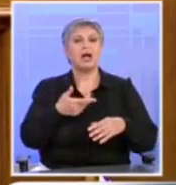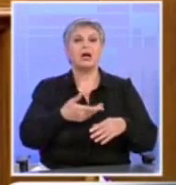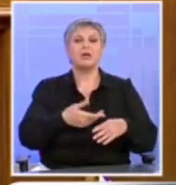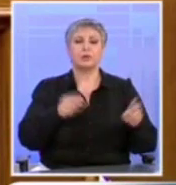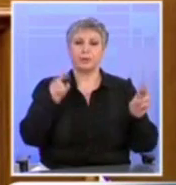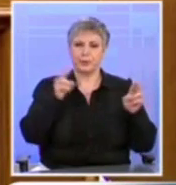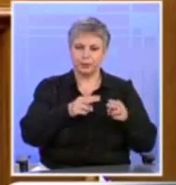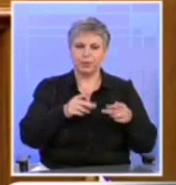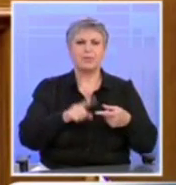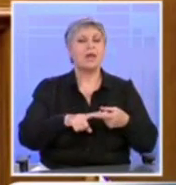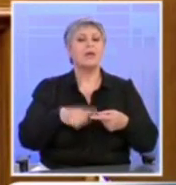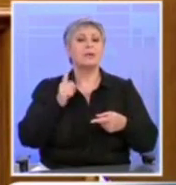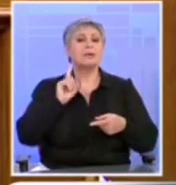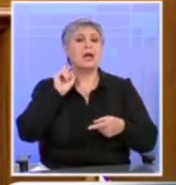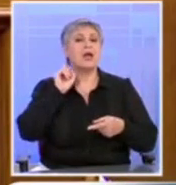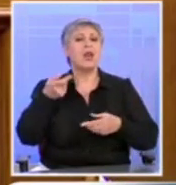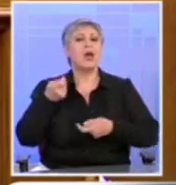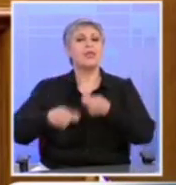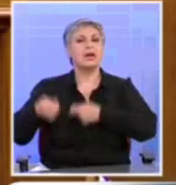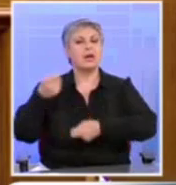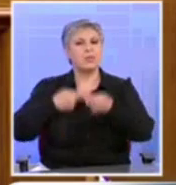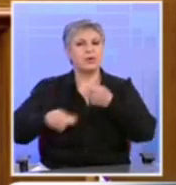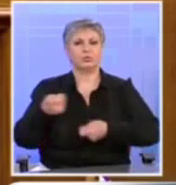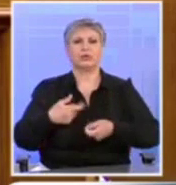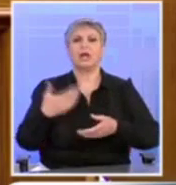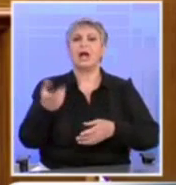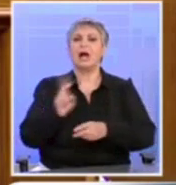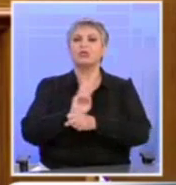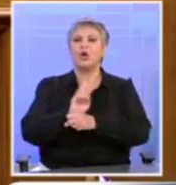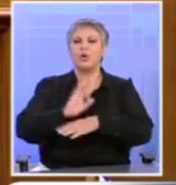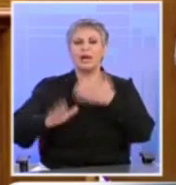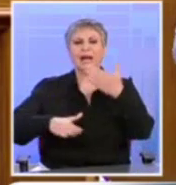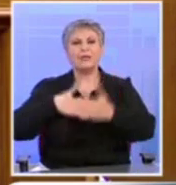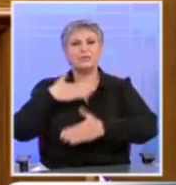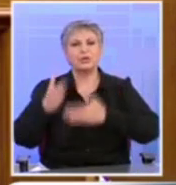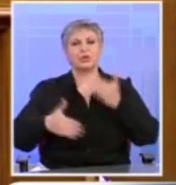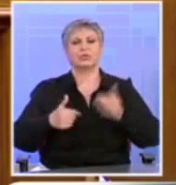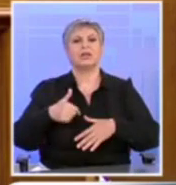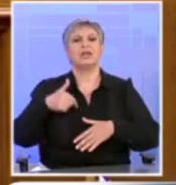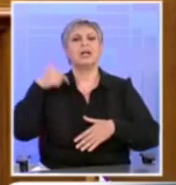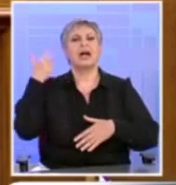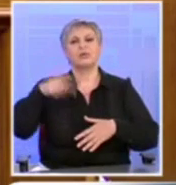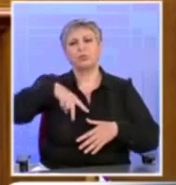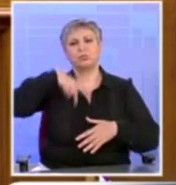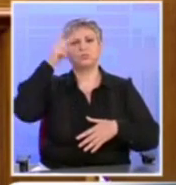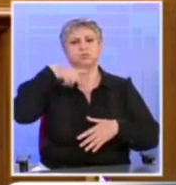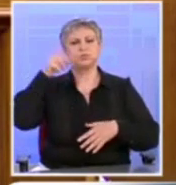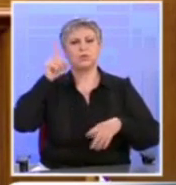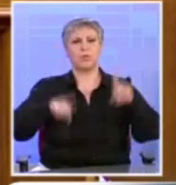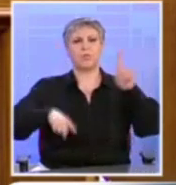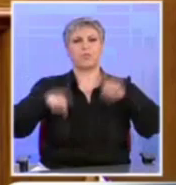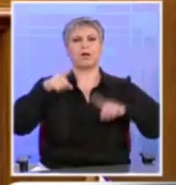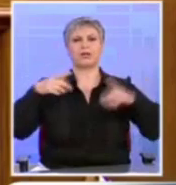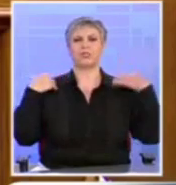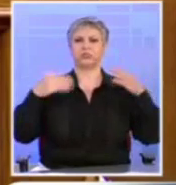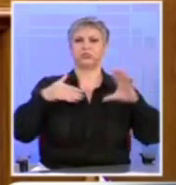φτιάξουμε κράτος με ισονομία και χωρίς γραφειοκρατία. Να χτυπήσουμε την ασυδοσία των βαρώνων, όλων των